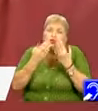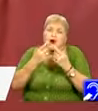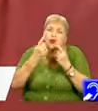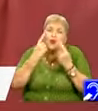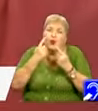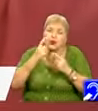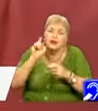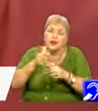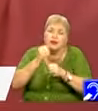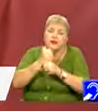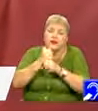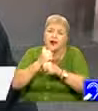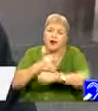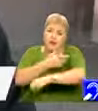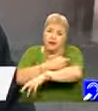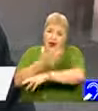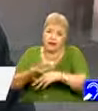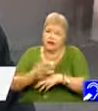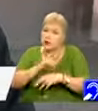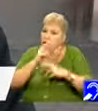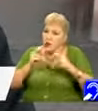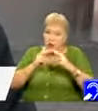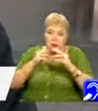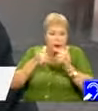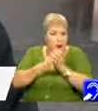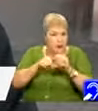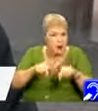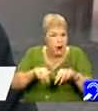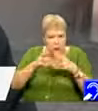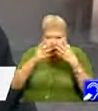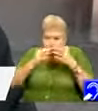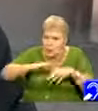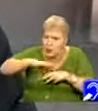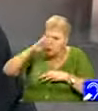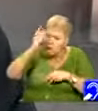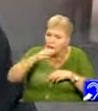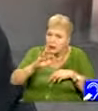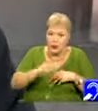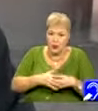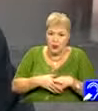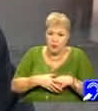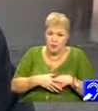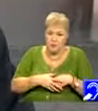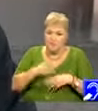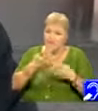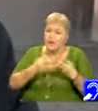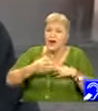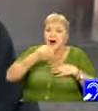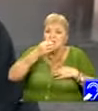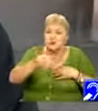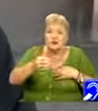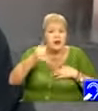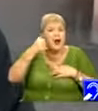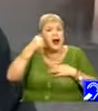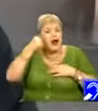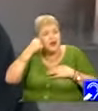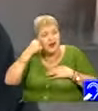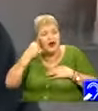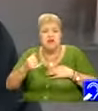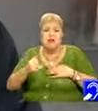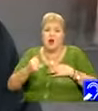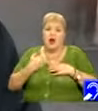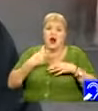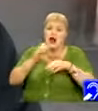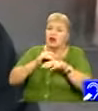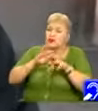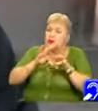fără precedent în valul 5. Cu toate că noi recomandăm pacienților telefonic și în urma consultului la cabinet să